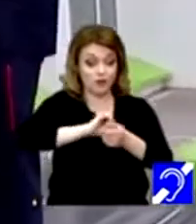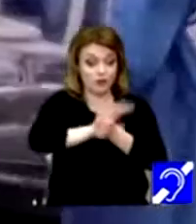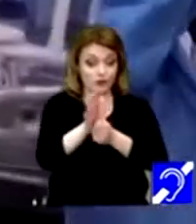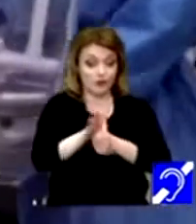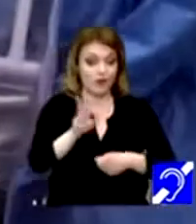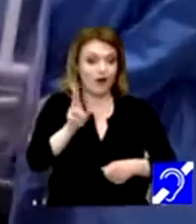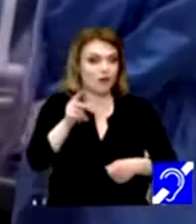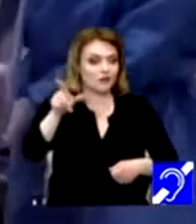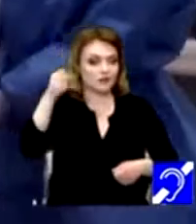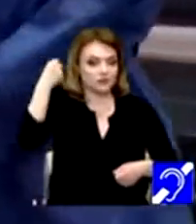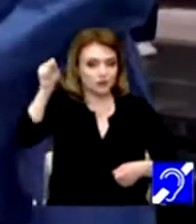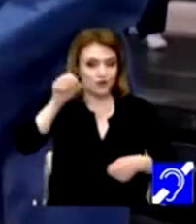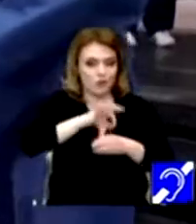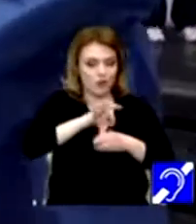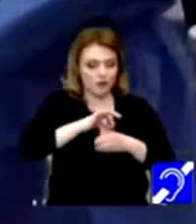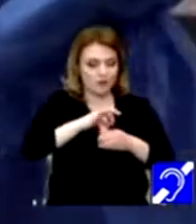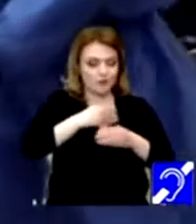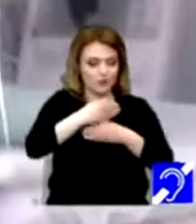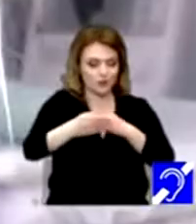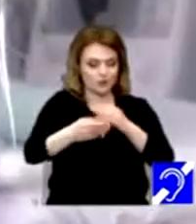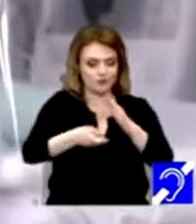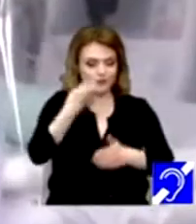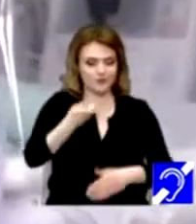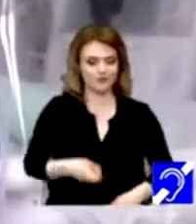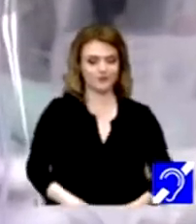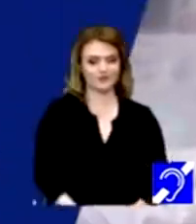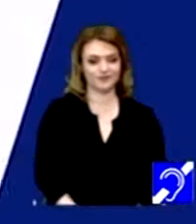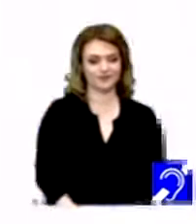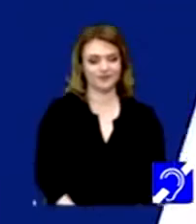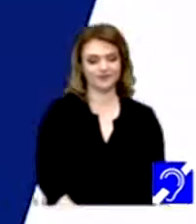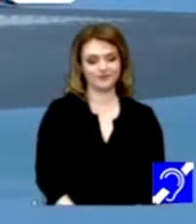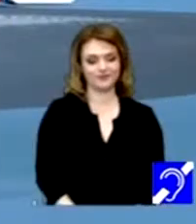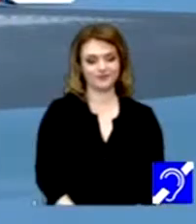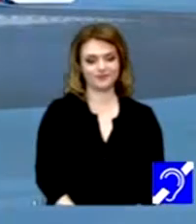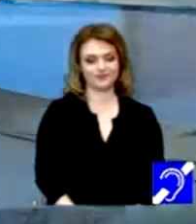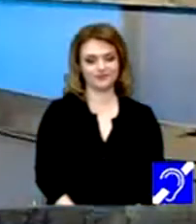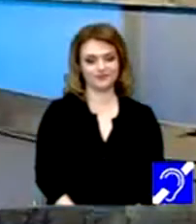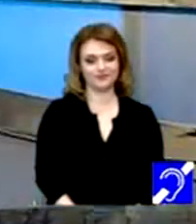reușit să învingă boala, vă spunem peste câteva momente în telejurnal.